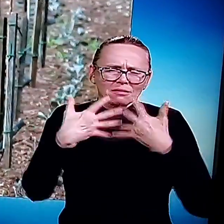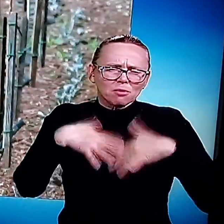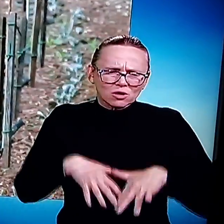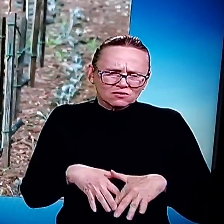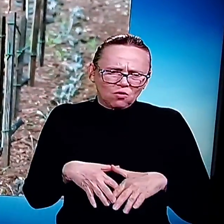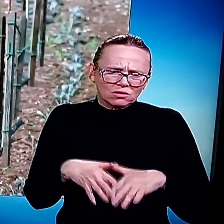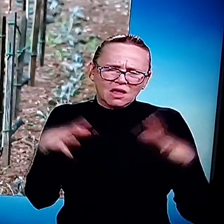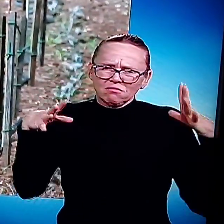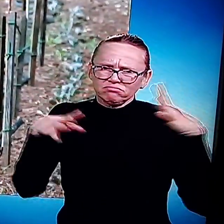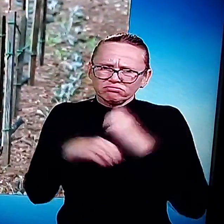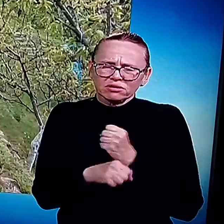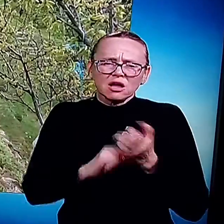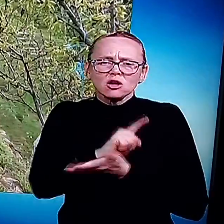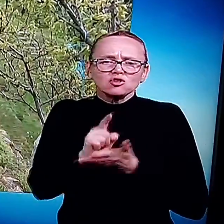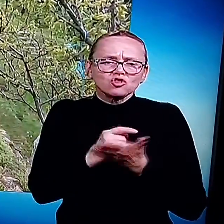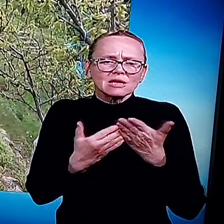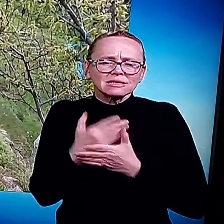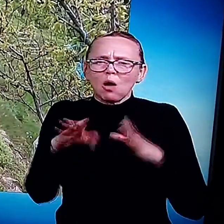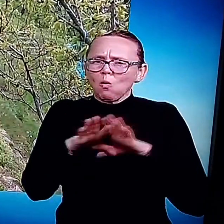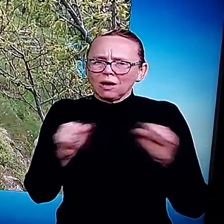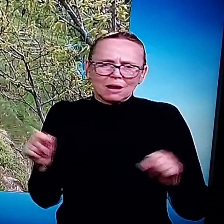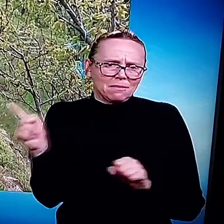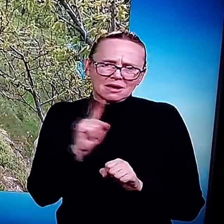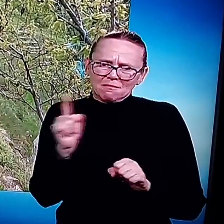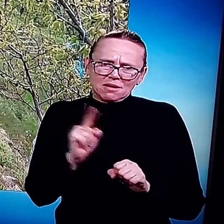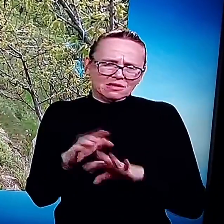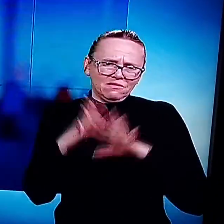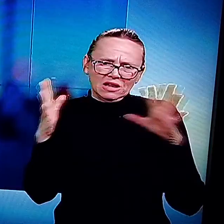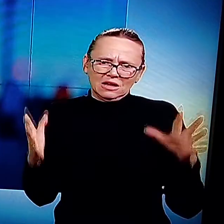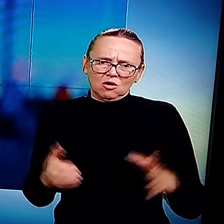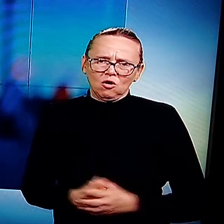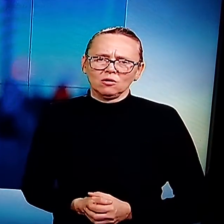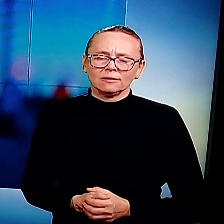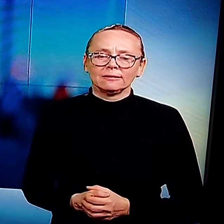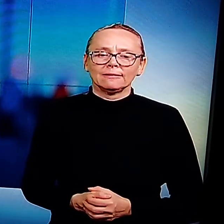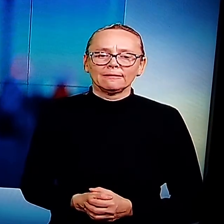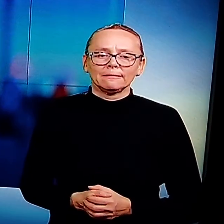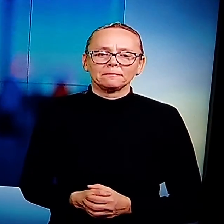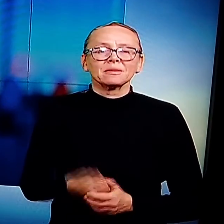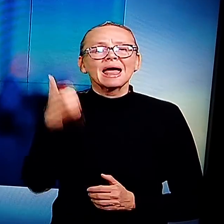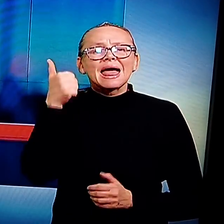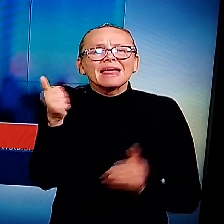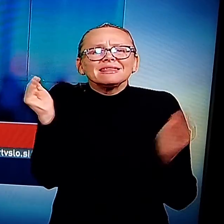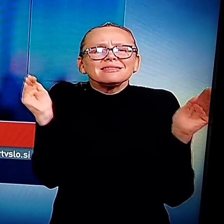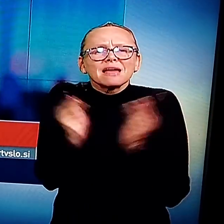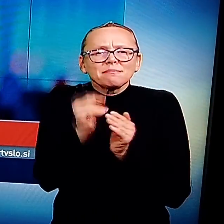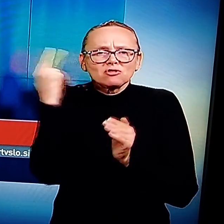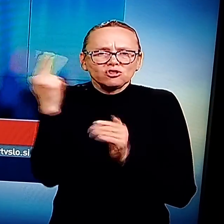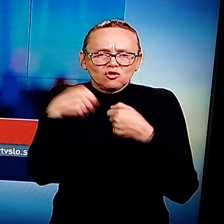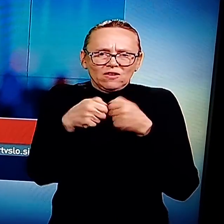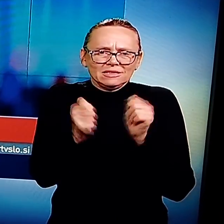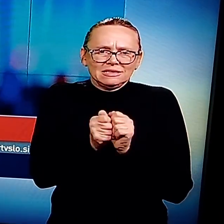Časa za ukripanje pa ni več prav veliko. V eni najmanjših slovenskih občin v Kobilju se Hvala. Hvala.